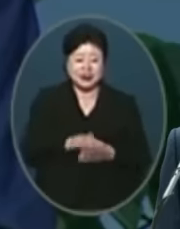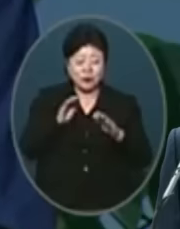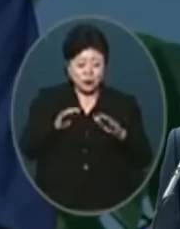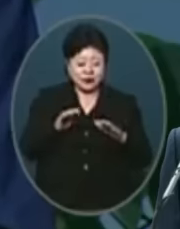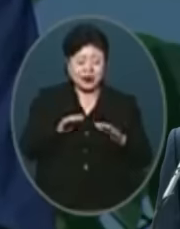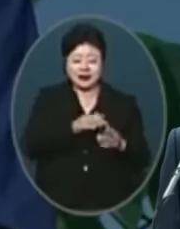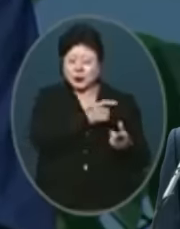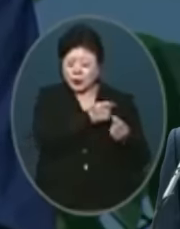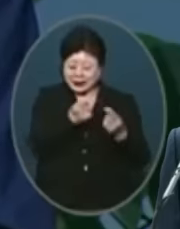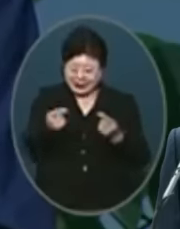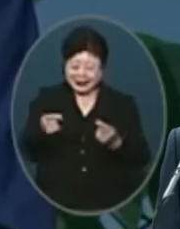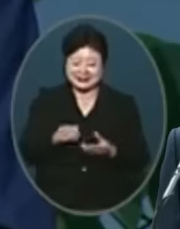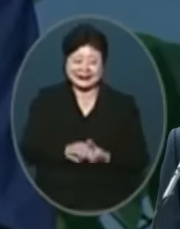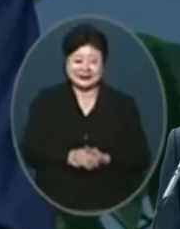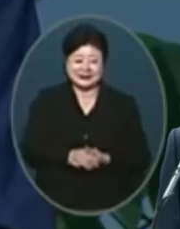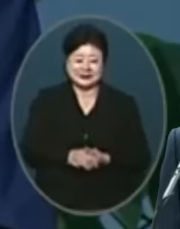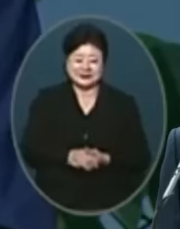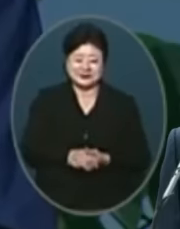오늘날도